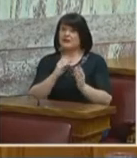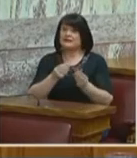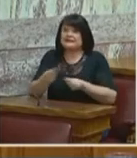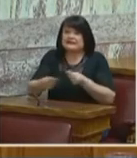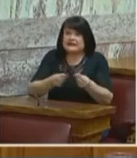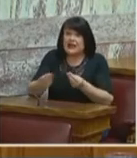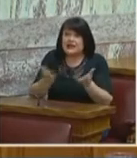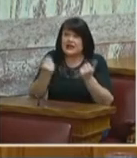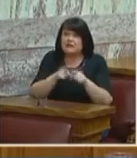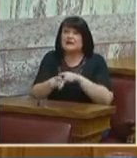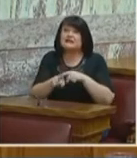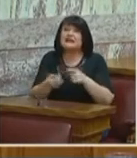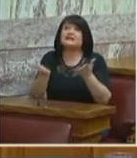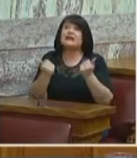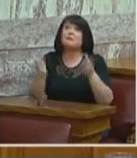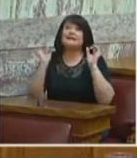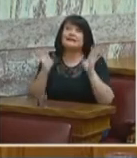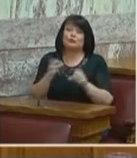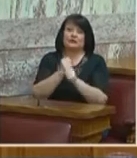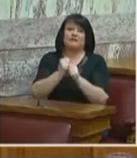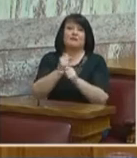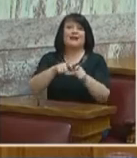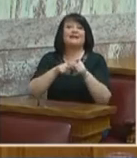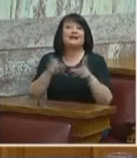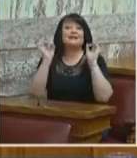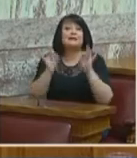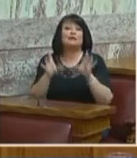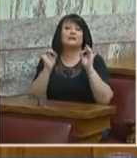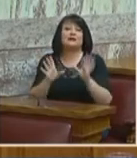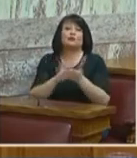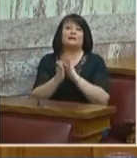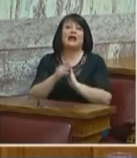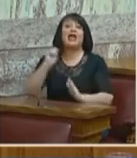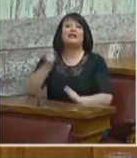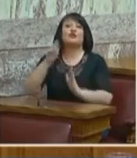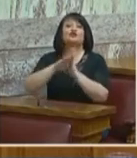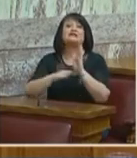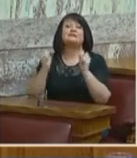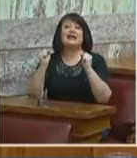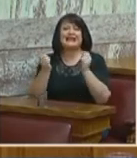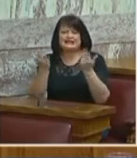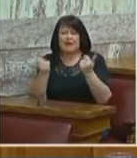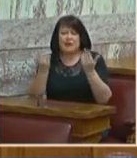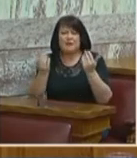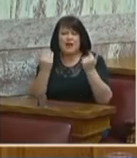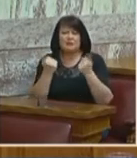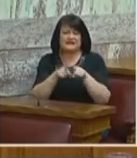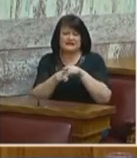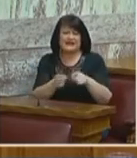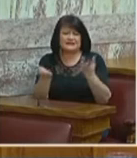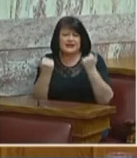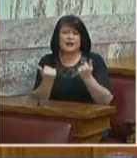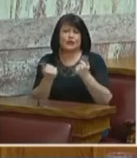είχα σχέση με οποιαδήποτε φαρμακευτική εταιρεία ή άλλη εταιρεία προμηθευτή του ΕΣΥ. Δεν είχα σχέσεις με οποιοδήποτε στέλεχος αυτών των